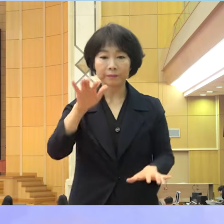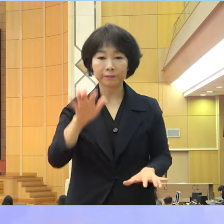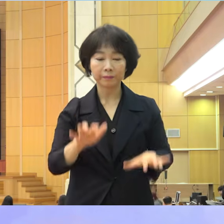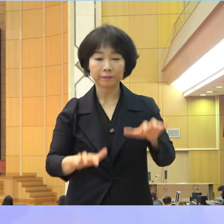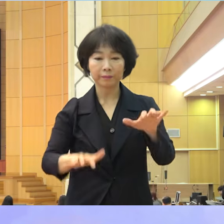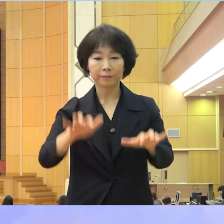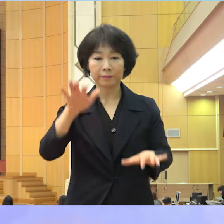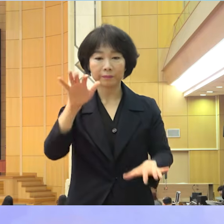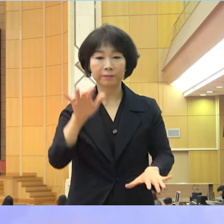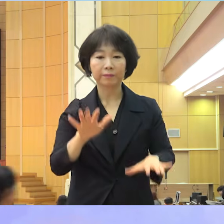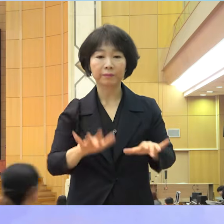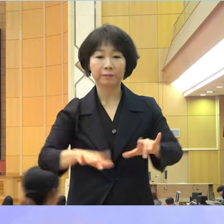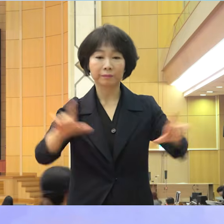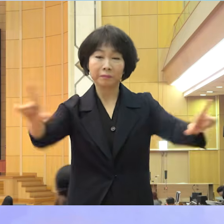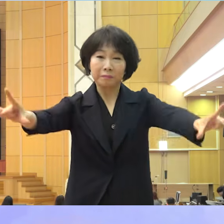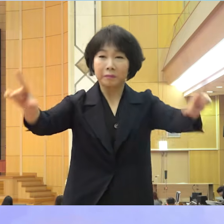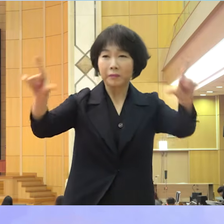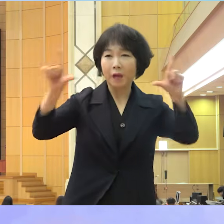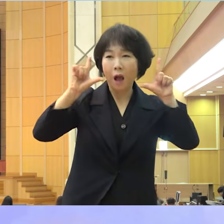무명이어도